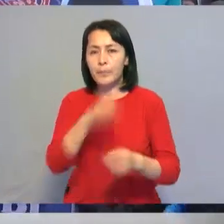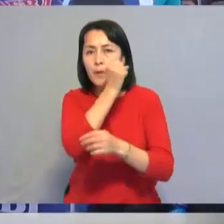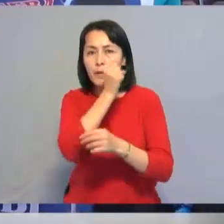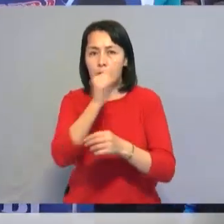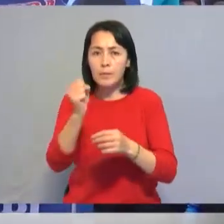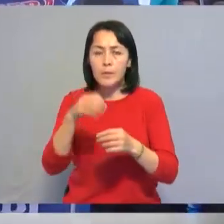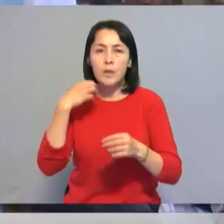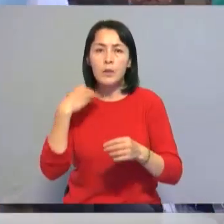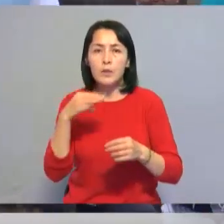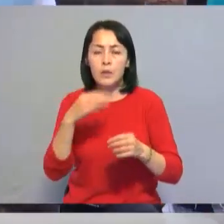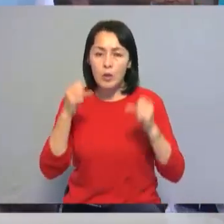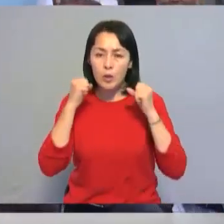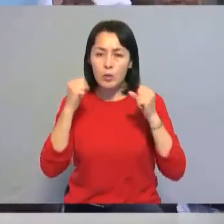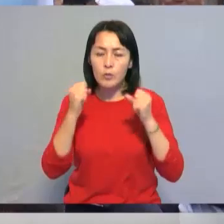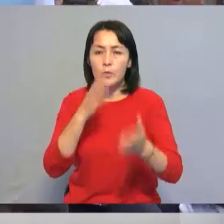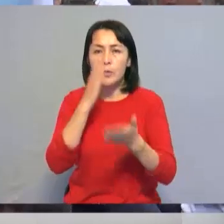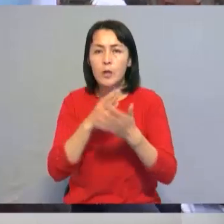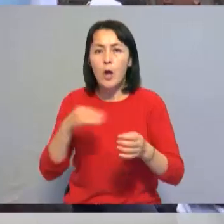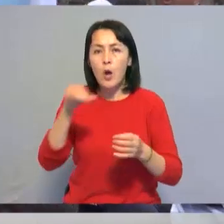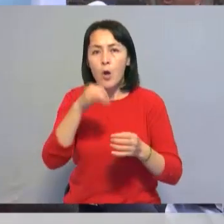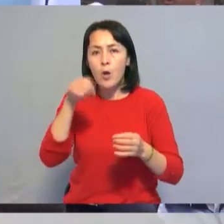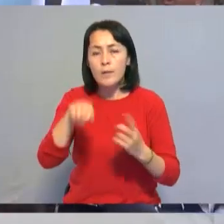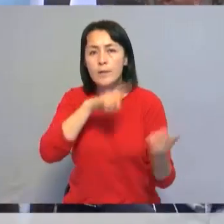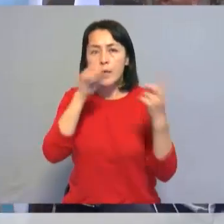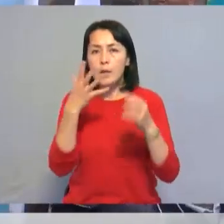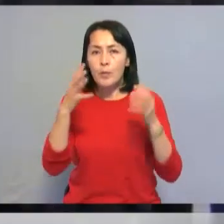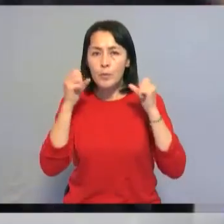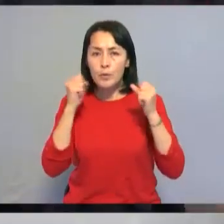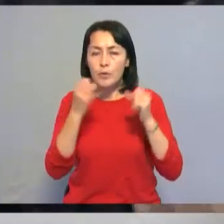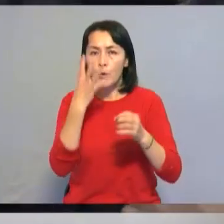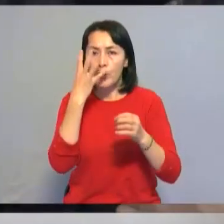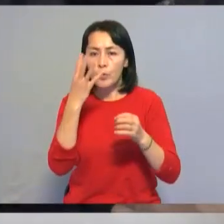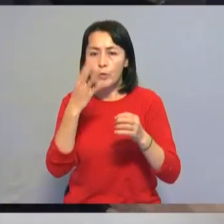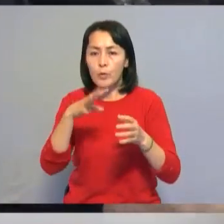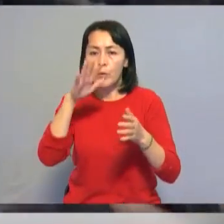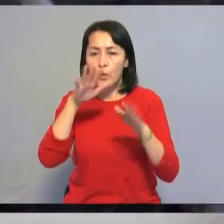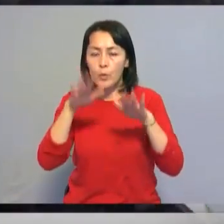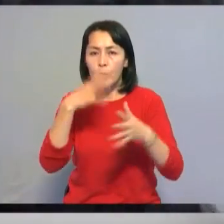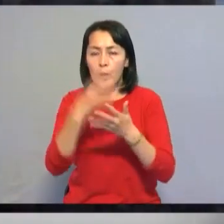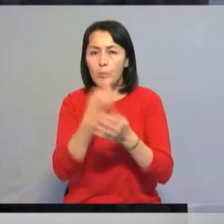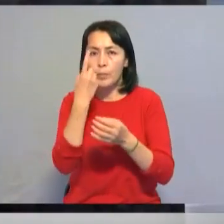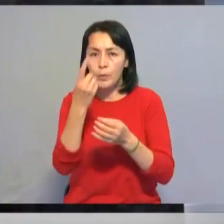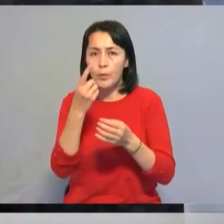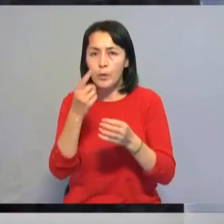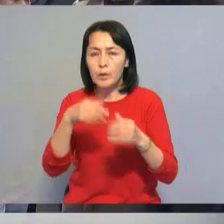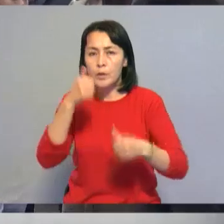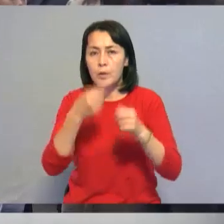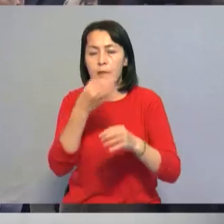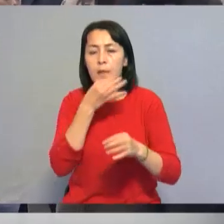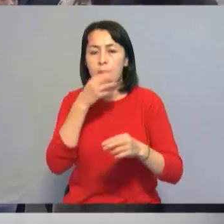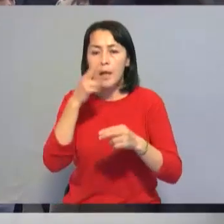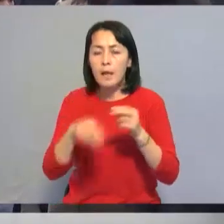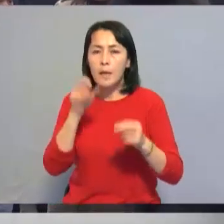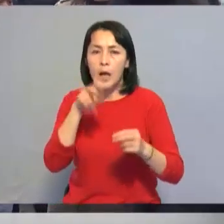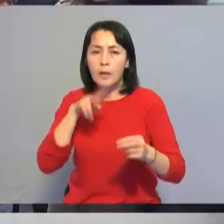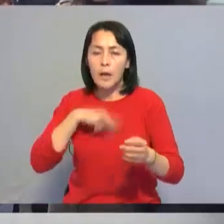Жеңімпаздар қатарында түркістандық спортшылар да бар. Оңтүстік өңірден аттанған 5 спортшымыздың 4-еуі жүлдеге ілігіп, тек 1-еуі ғана жарыс жолын ерте аяқтады.